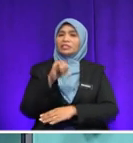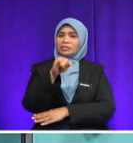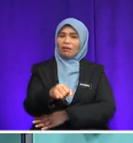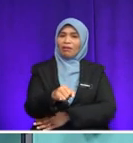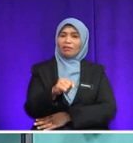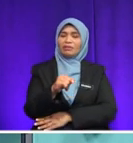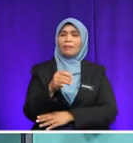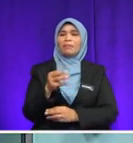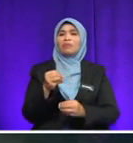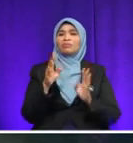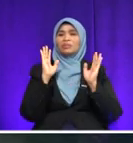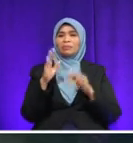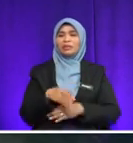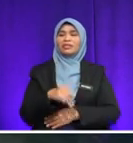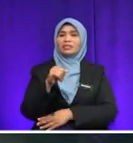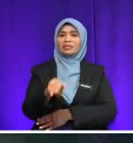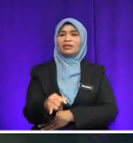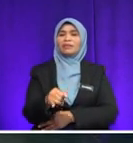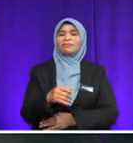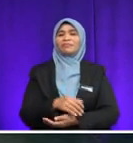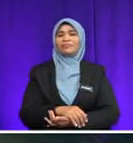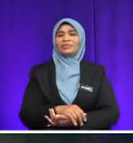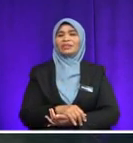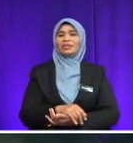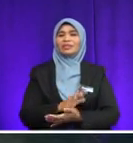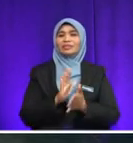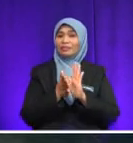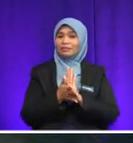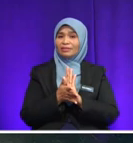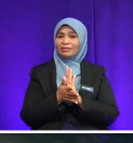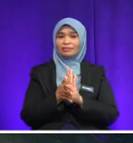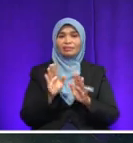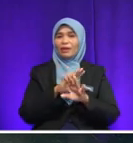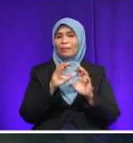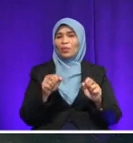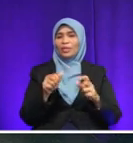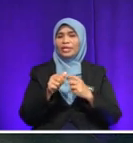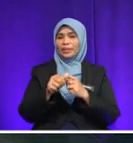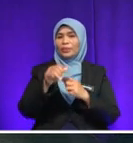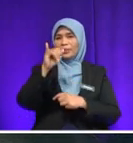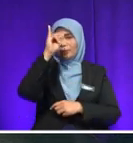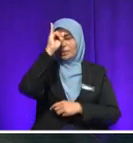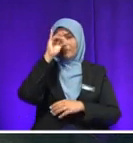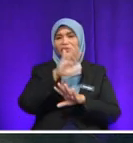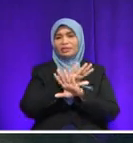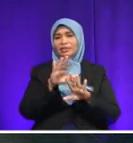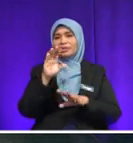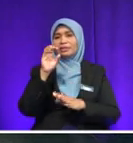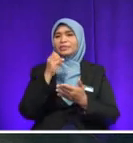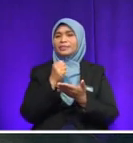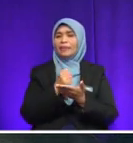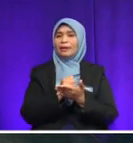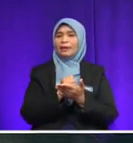tapi tidak pendek sampai separuh dia berhenti salam tak boleh tidak sah Sebab Dia niat